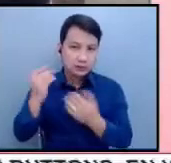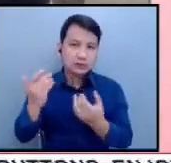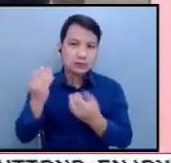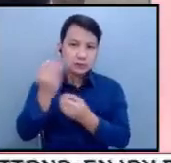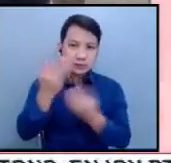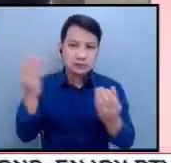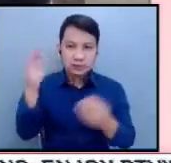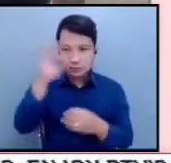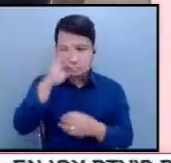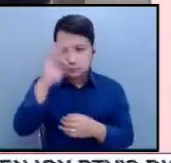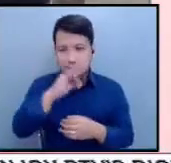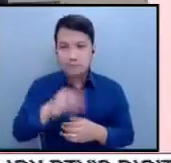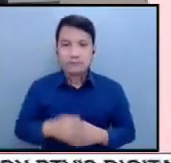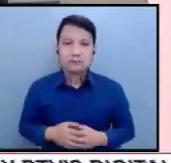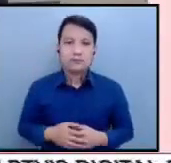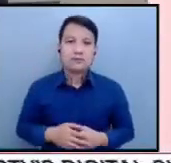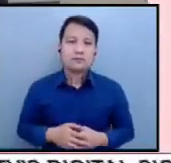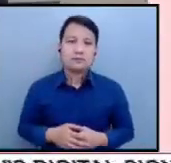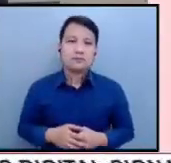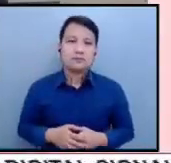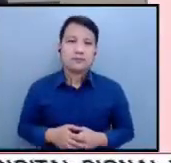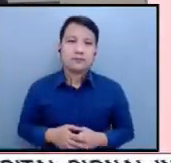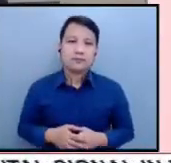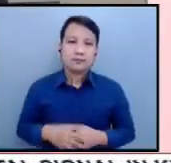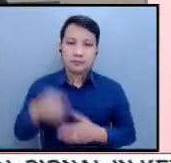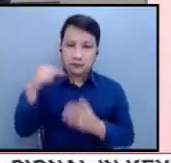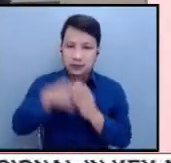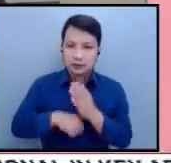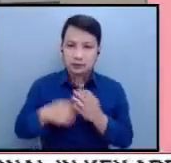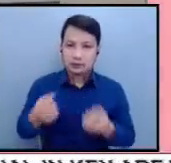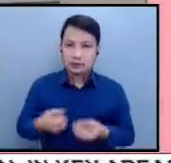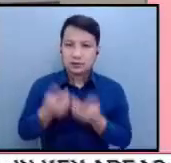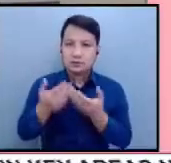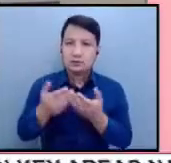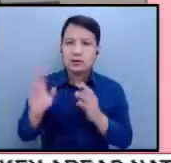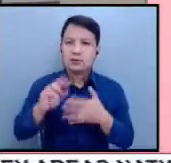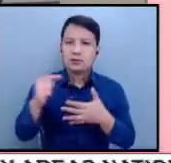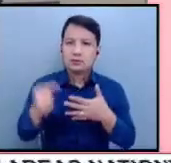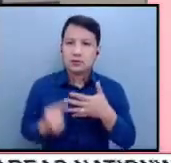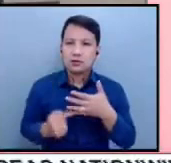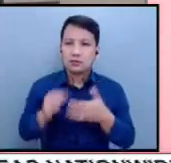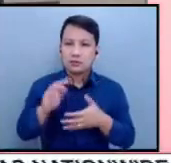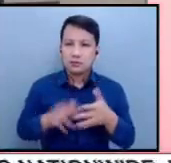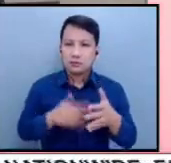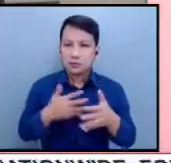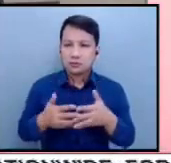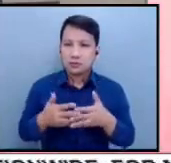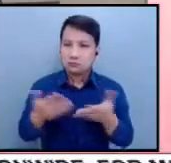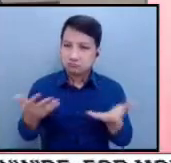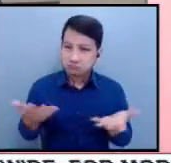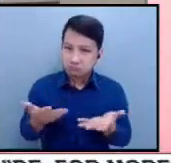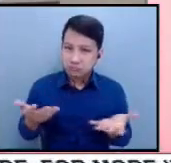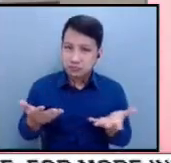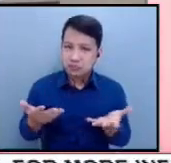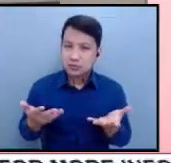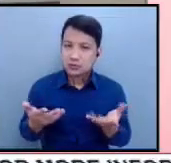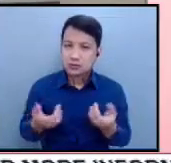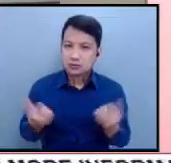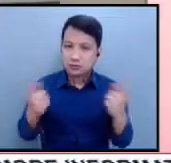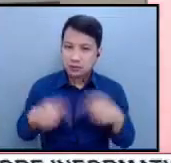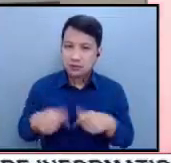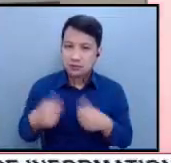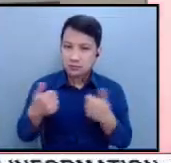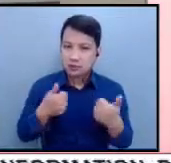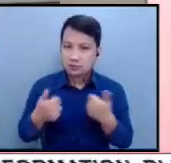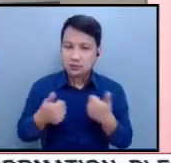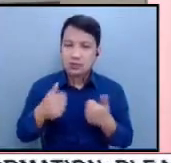Pilipino. Sir, napakarami po talagang inihanda. No? Pero ano-ano pa po ba ang iba pang mga patimpalak na inihanda ng